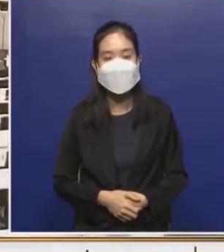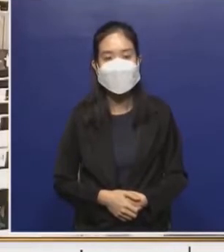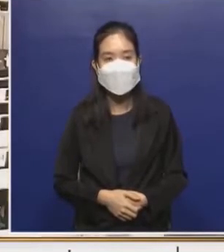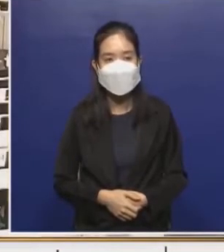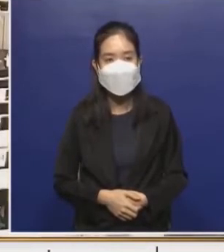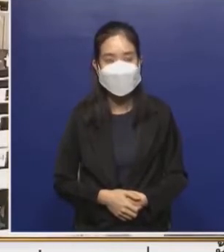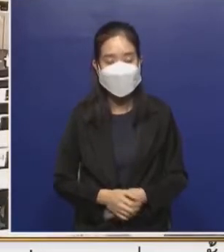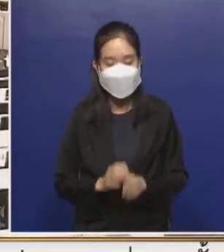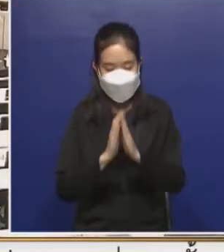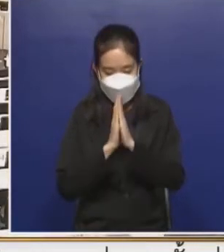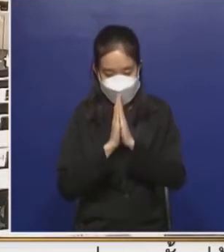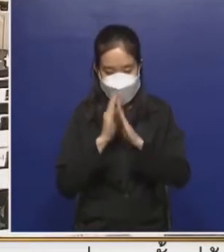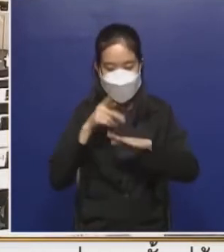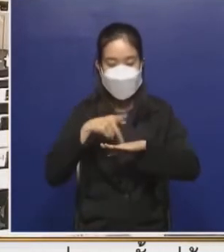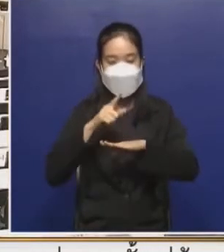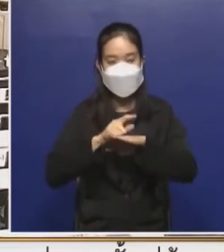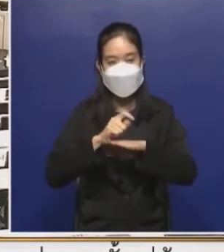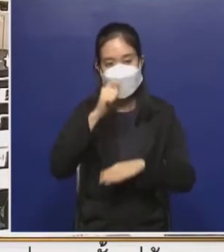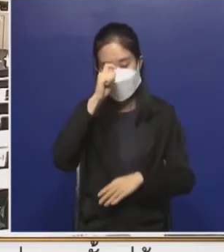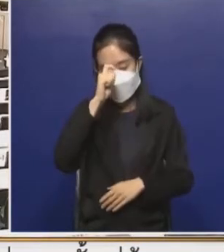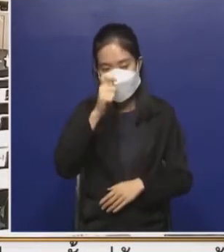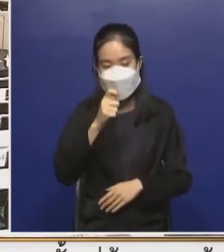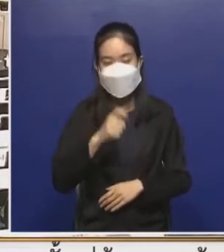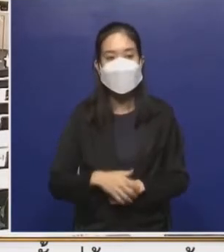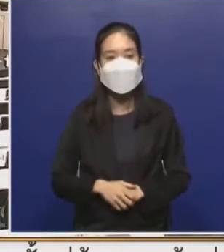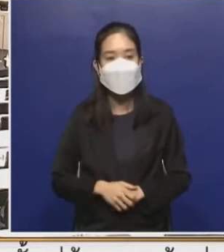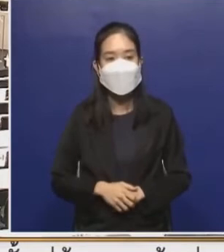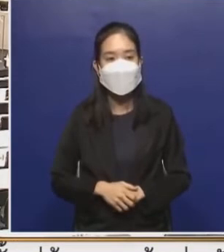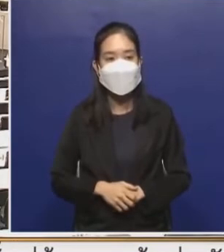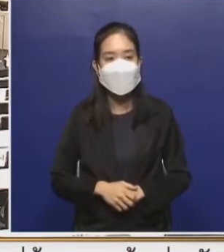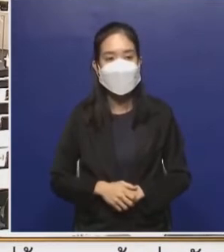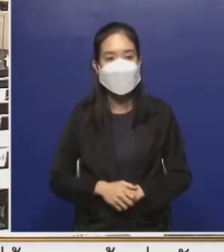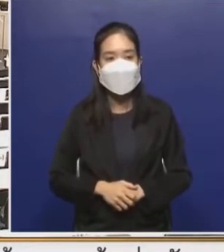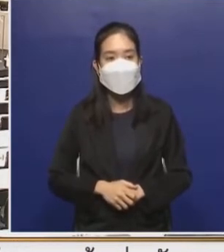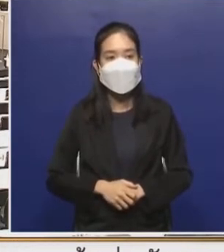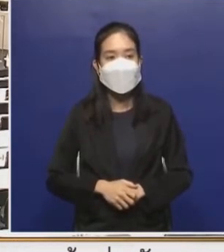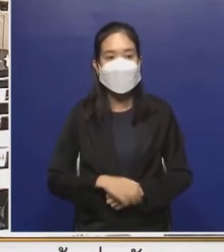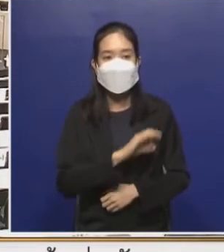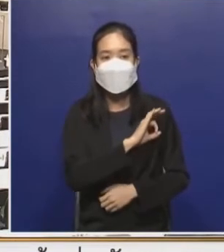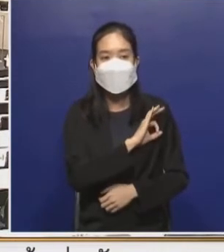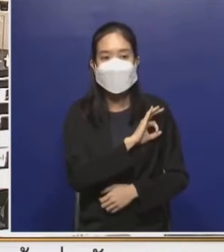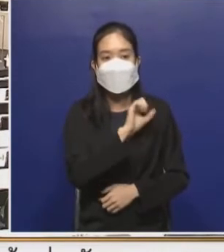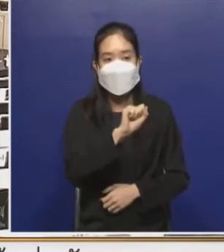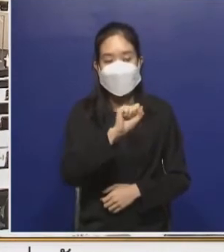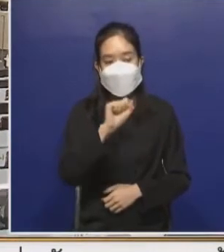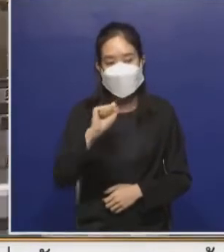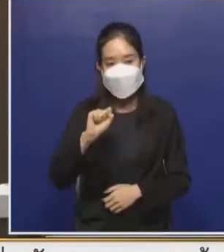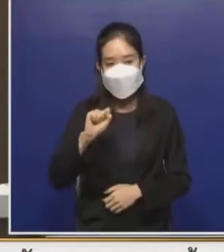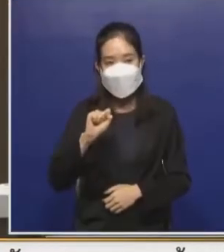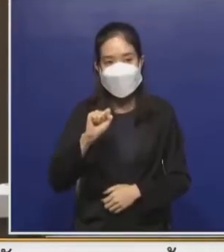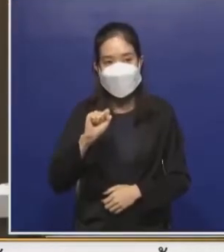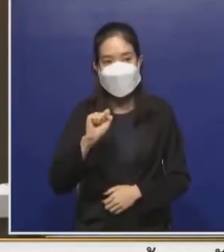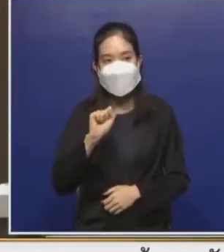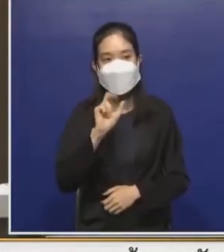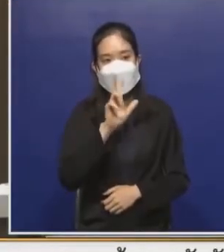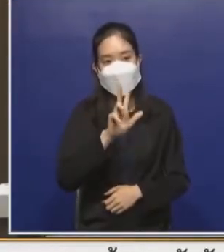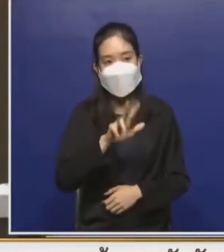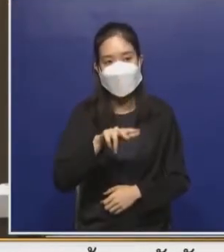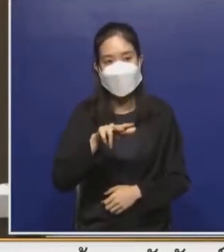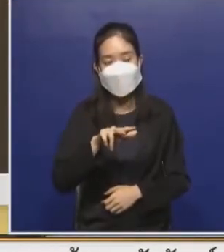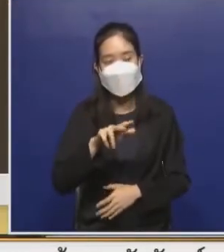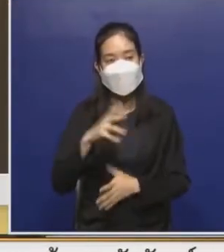ทาร pourtantทขอมบาธิติ